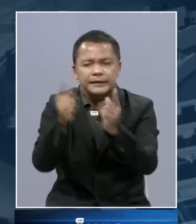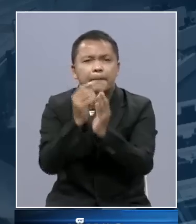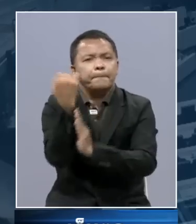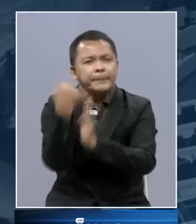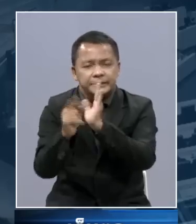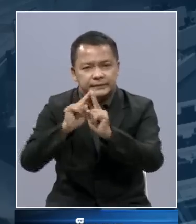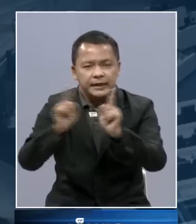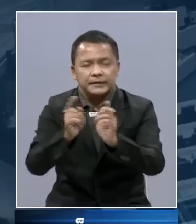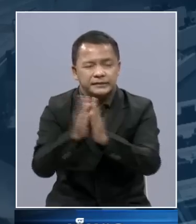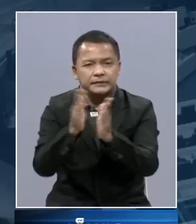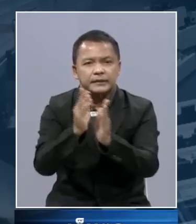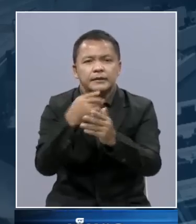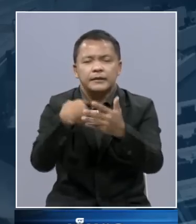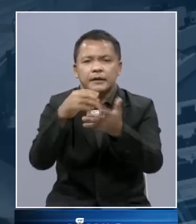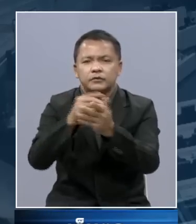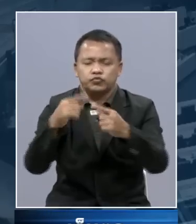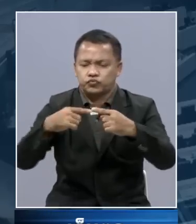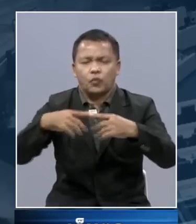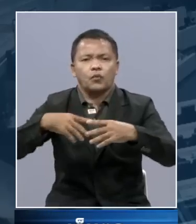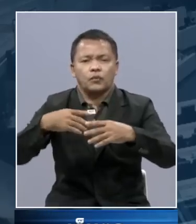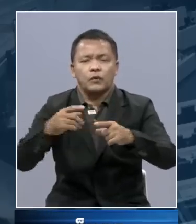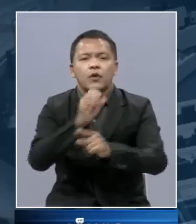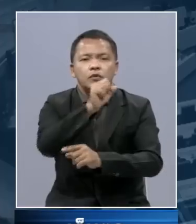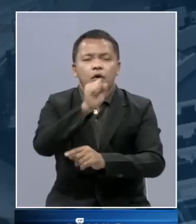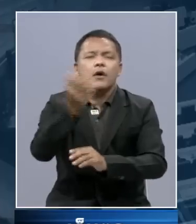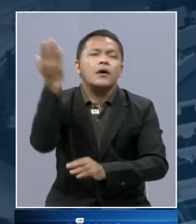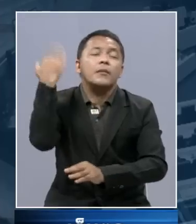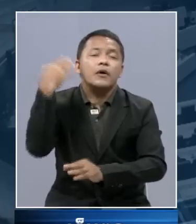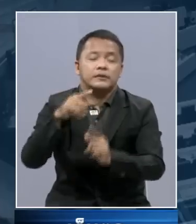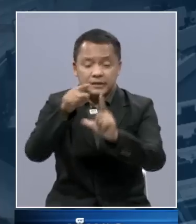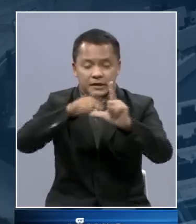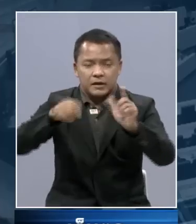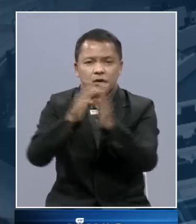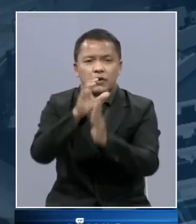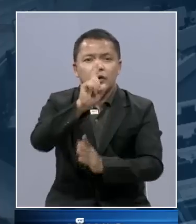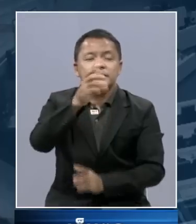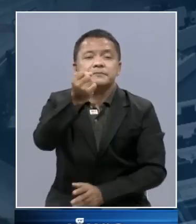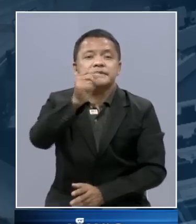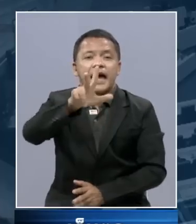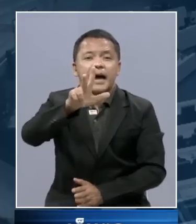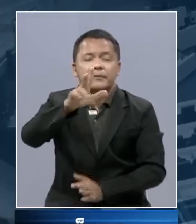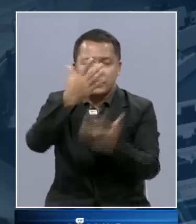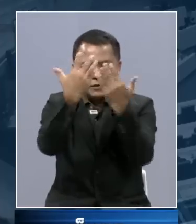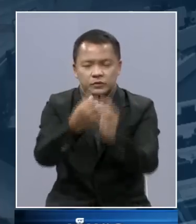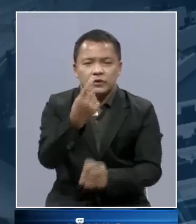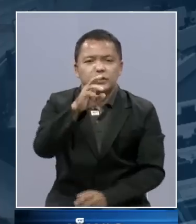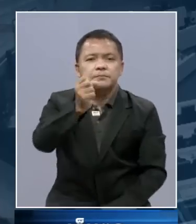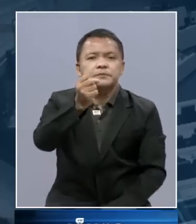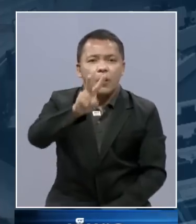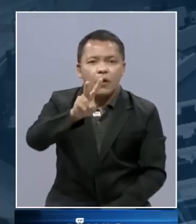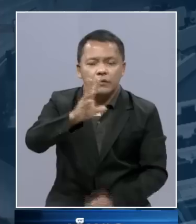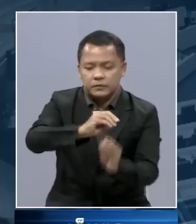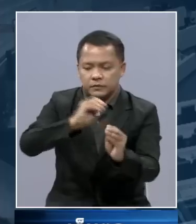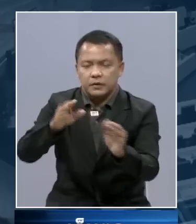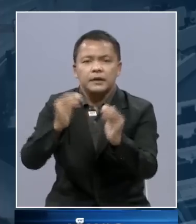นนผิดหรือว่าอะไรมันมีการรายงานผลที่ไม่สมบูรณ์อยู่ส.ส.เดิมเนี่ยก้าวไกลเขามี113แต่ลดลงเหลือ112มา